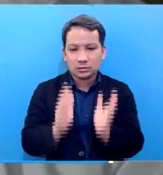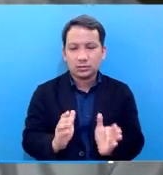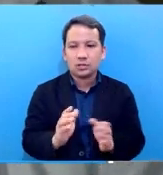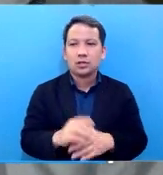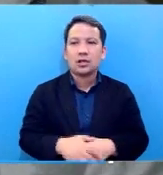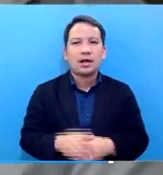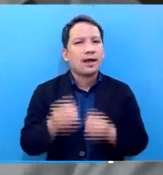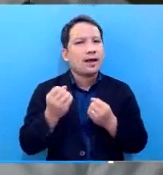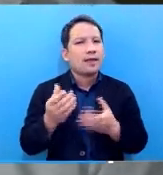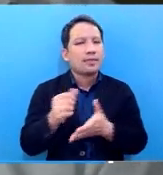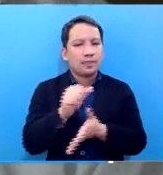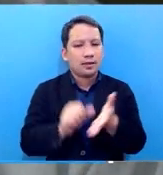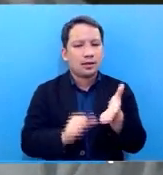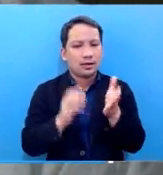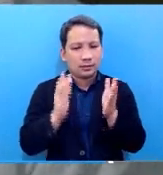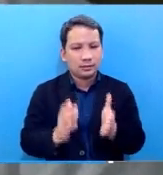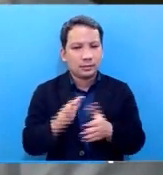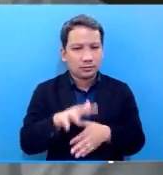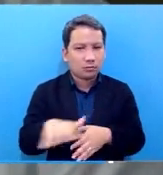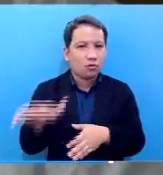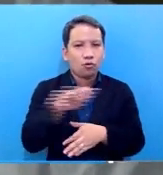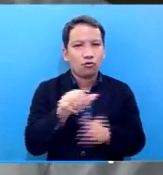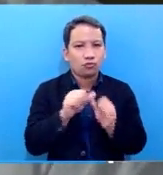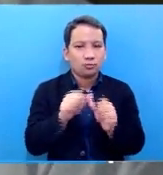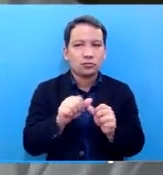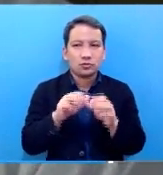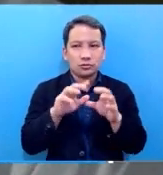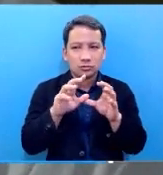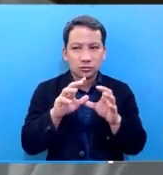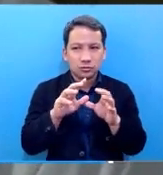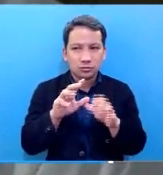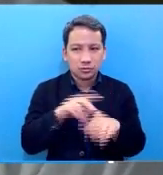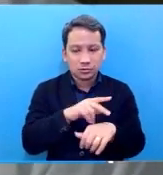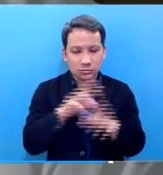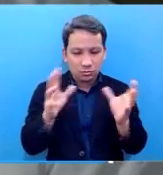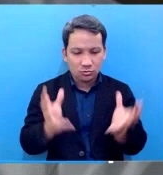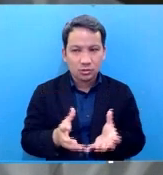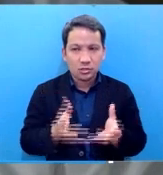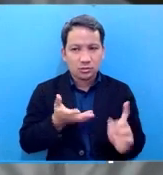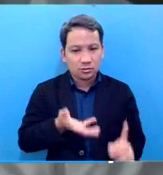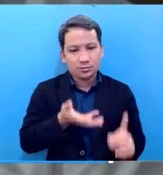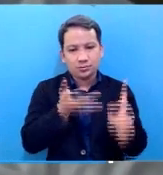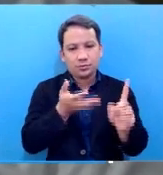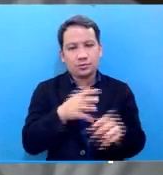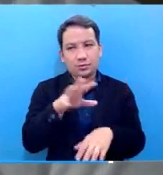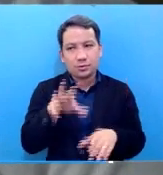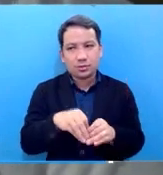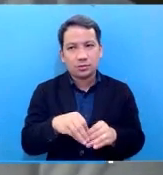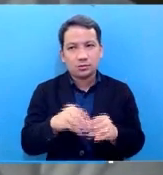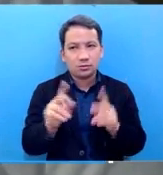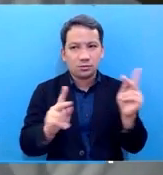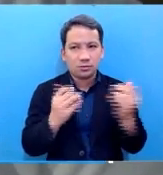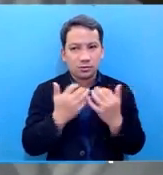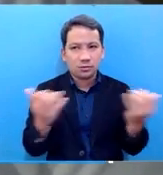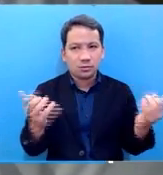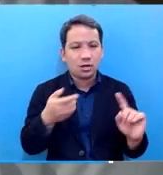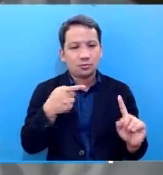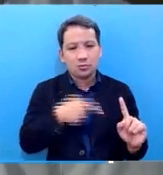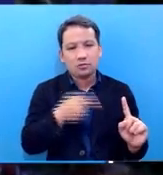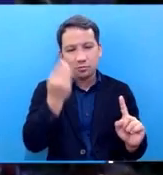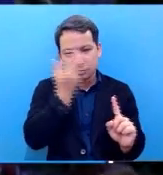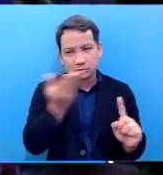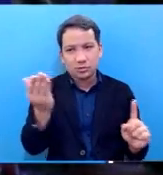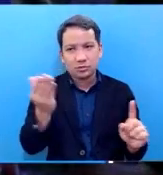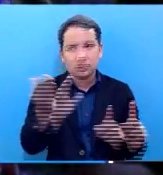nating artista sa bawat sulok ng mundo at kailangan makilala sila ng ating mga kababayan. Kaya sila ang magiging bida